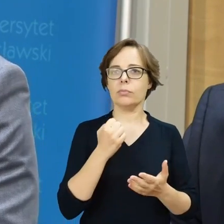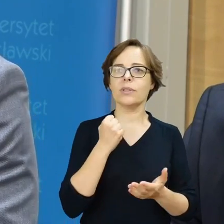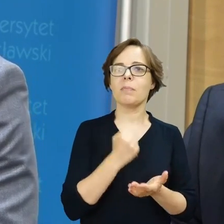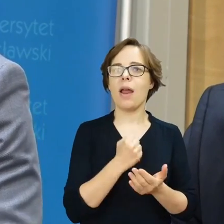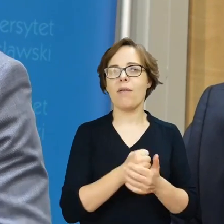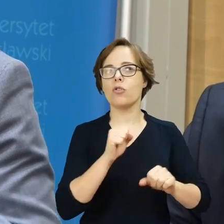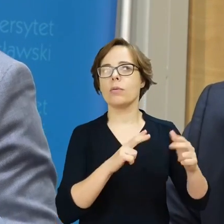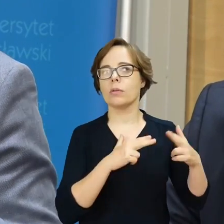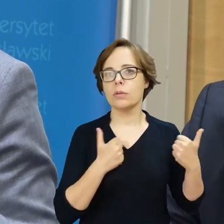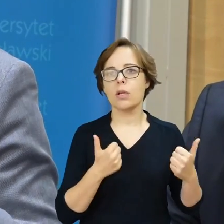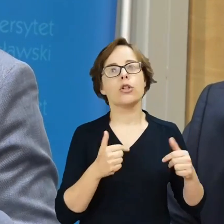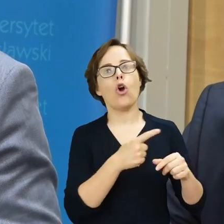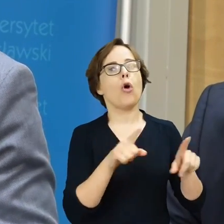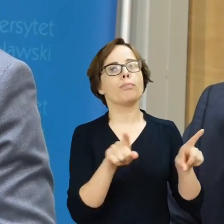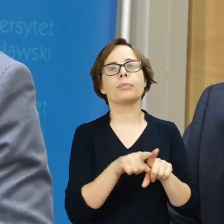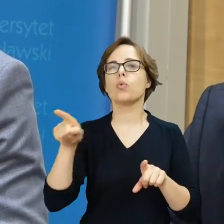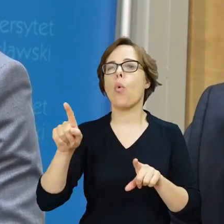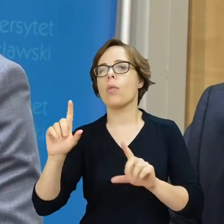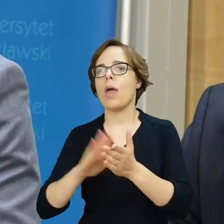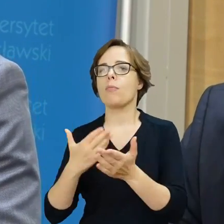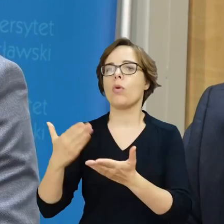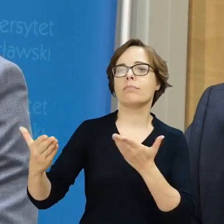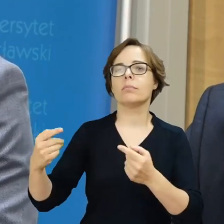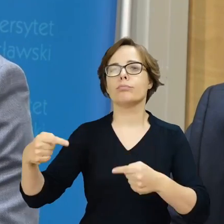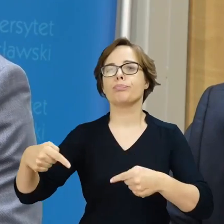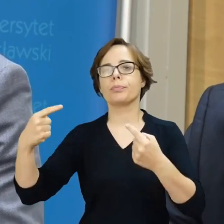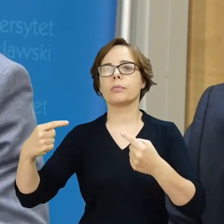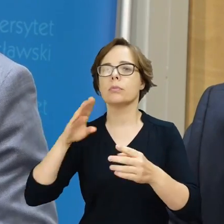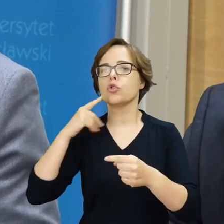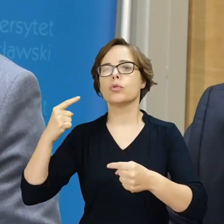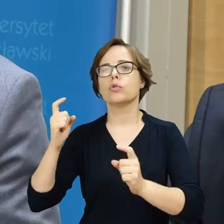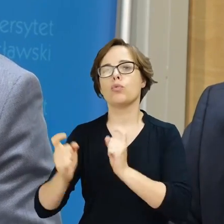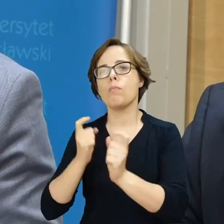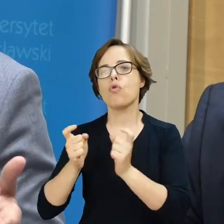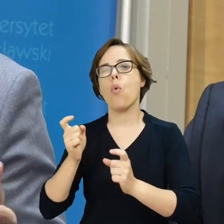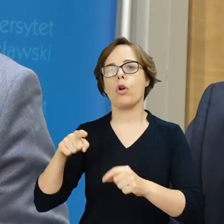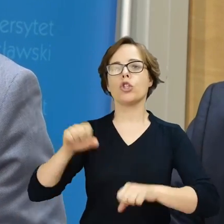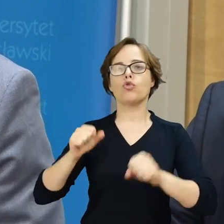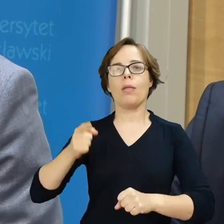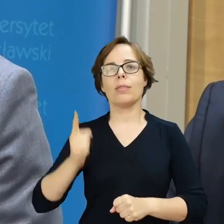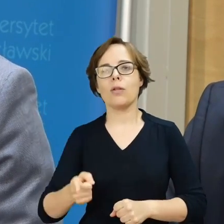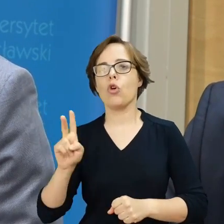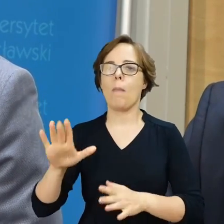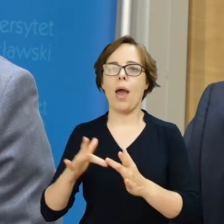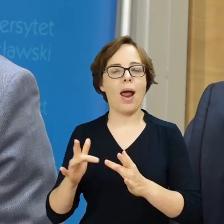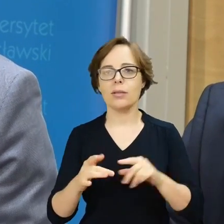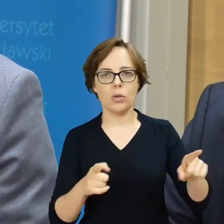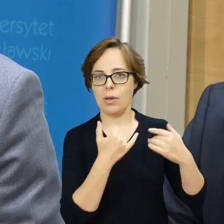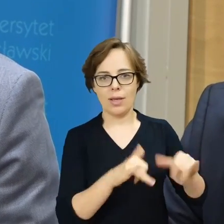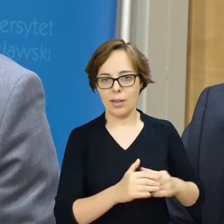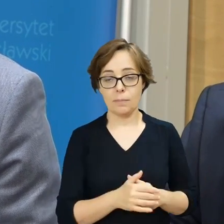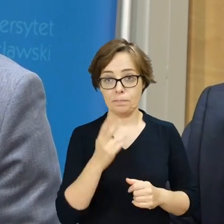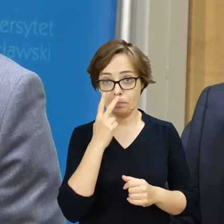rozstrzygnięcie sporu, tylko my tutaj mamy tak naprawdę synonim postępowania. Jak sobie państwo otworzycie artykuł 1 ustawy o prawo o postępowaniu